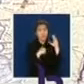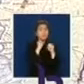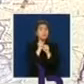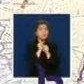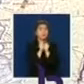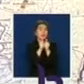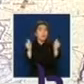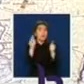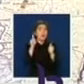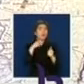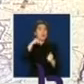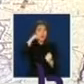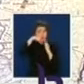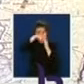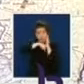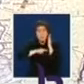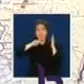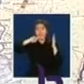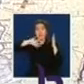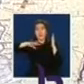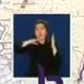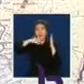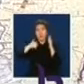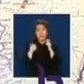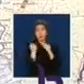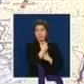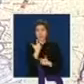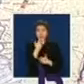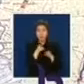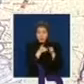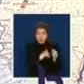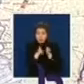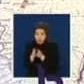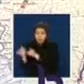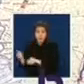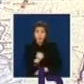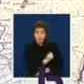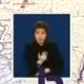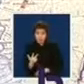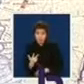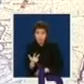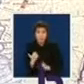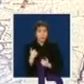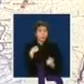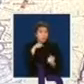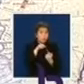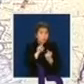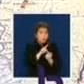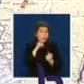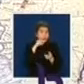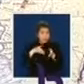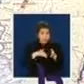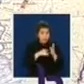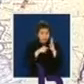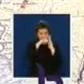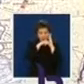ดนั้นก็คือการระบายน้ำลงสู่ทะเลซึ่งเราจะมีทั้งหมด3ช่องทางด้วยกันนะคะก็คือการระบายน้ำลงยังแม่น้ำจ